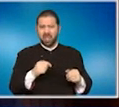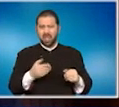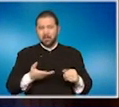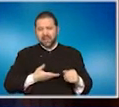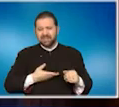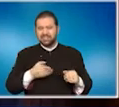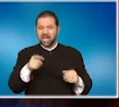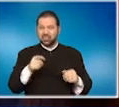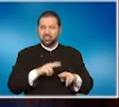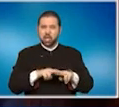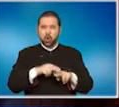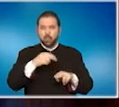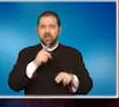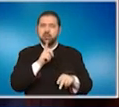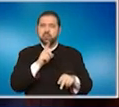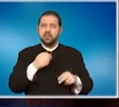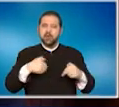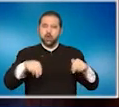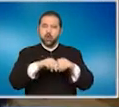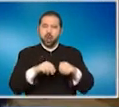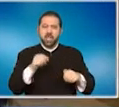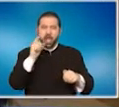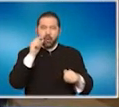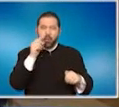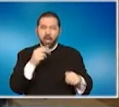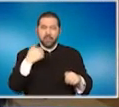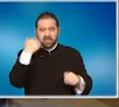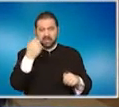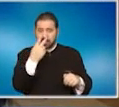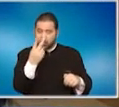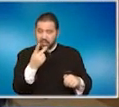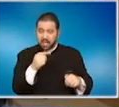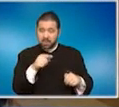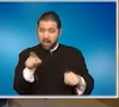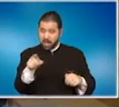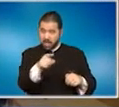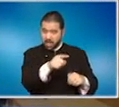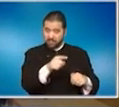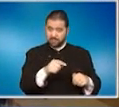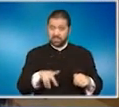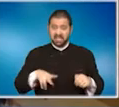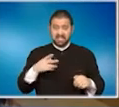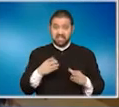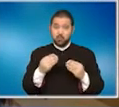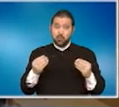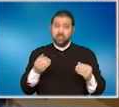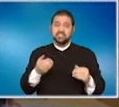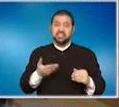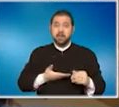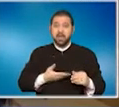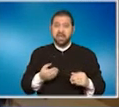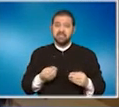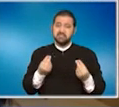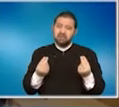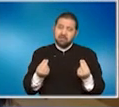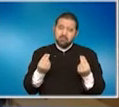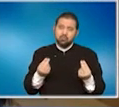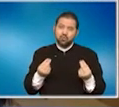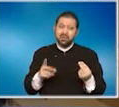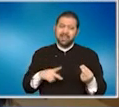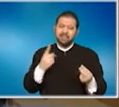teribili, cum îi numim noi, ca oameni când ne uităm la ei, ei nu sunt în ochii lor teribili deloc. Există o